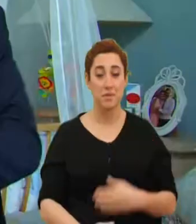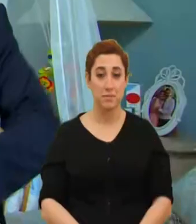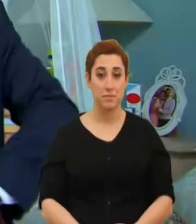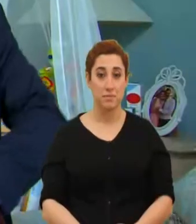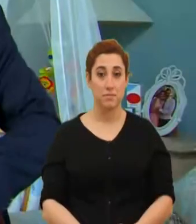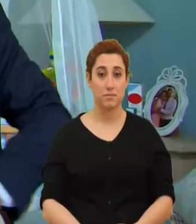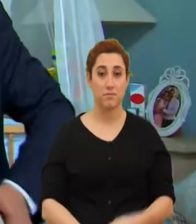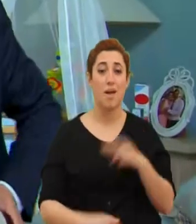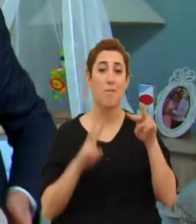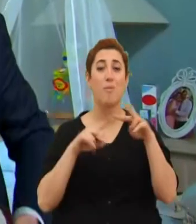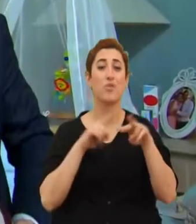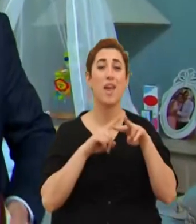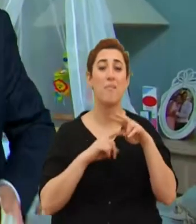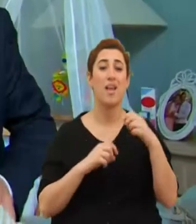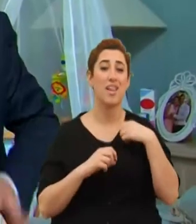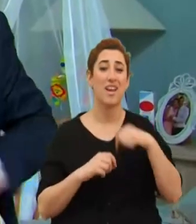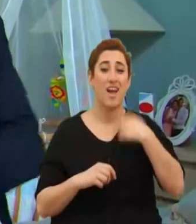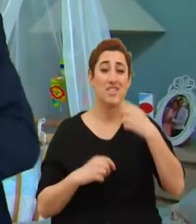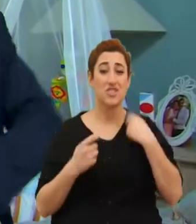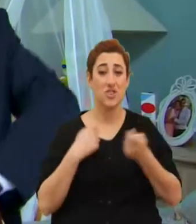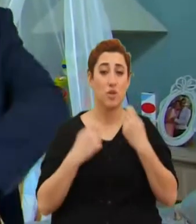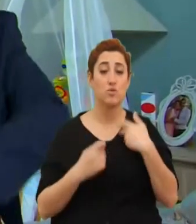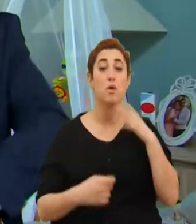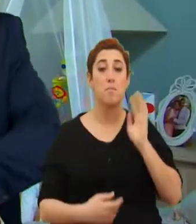bulduk. Ya Mahmut Kemal'in gazını çıkartmaya çalışıyorum.